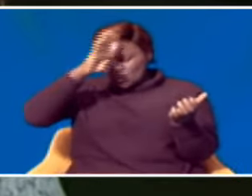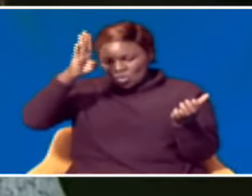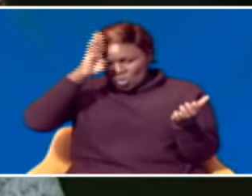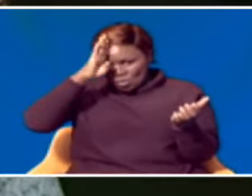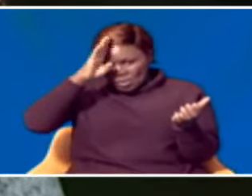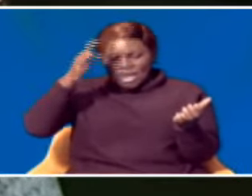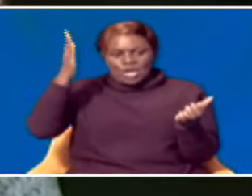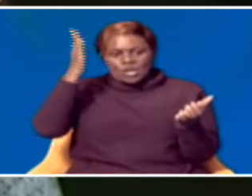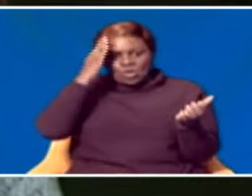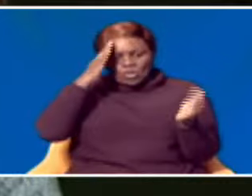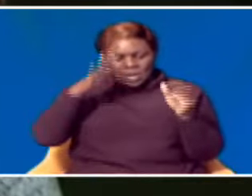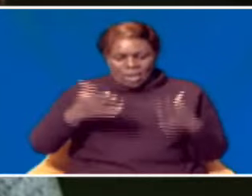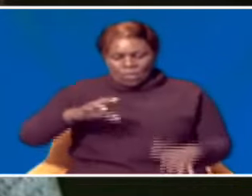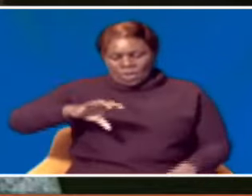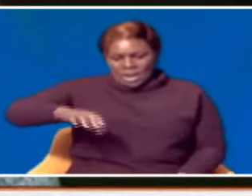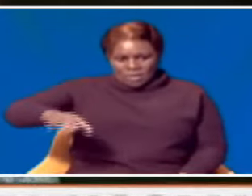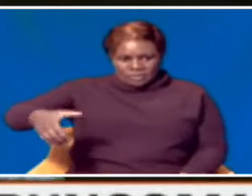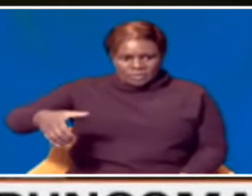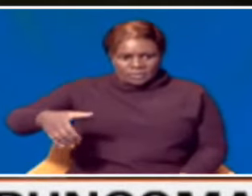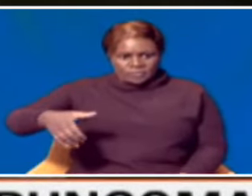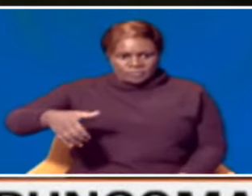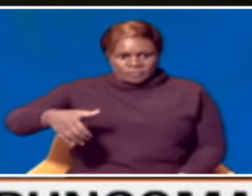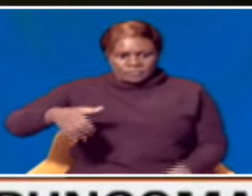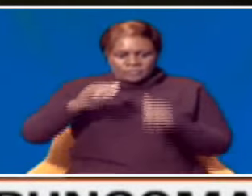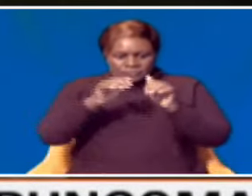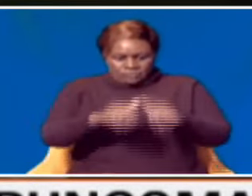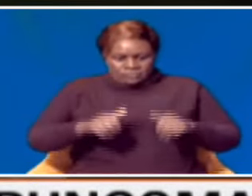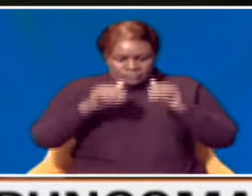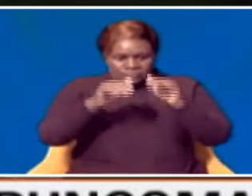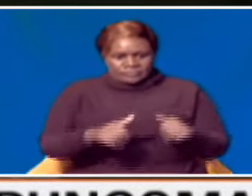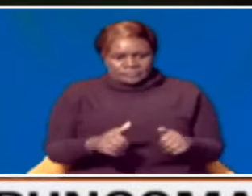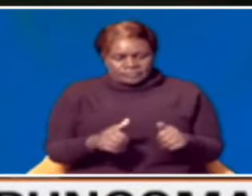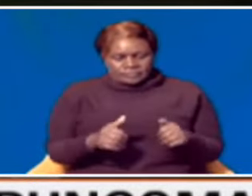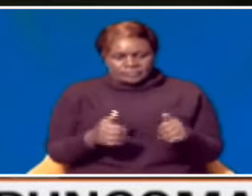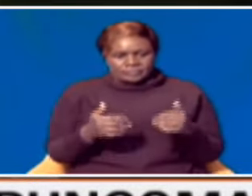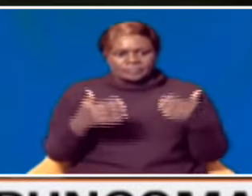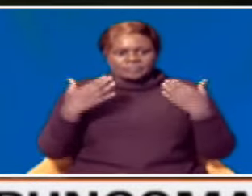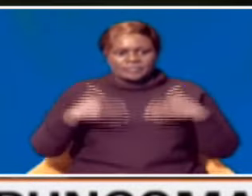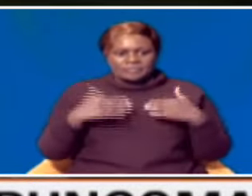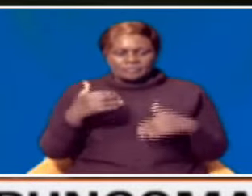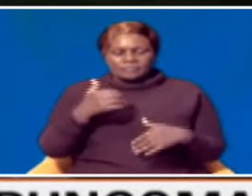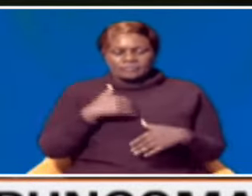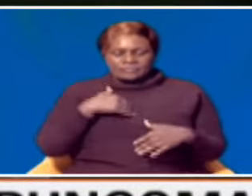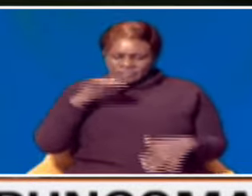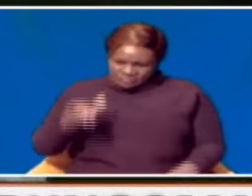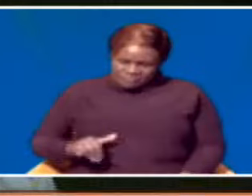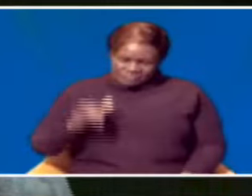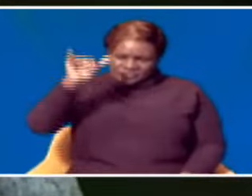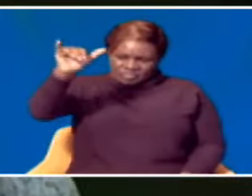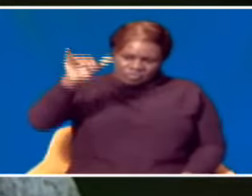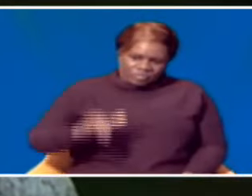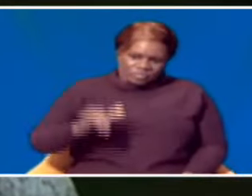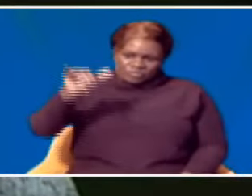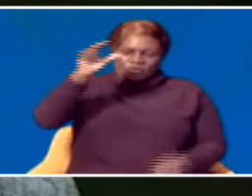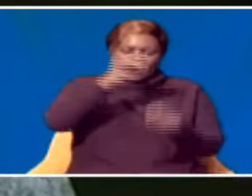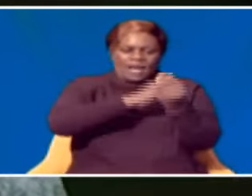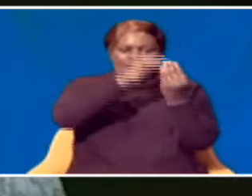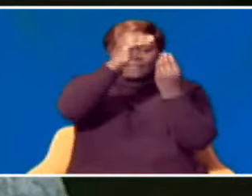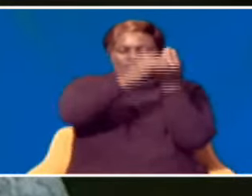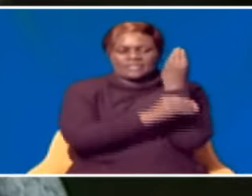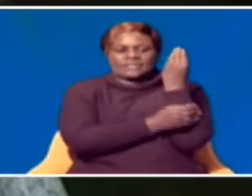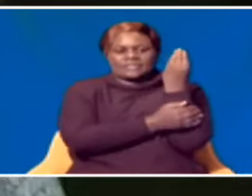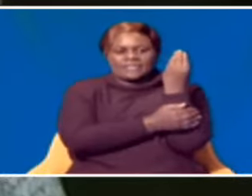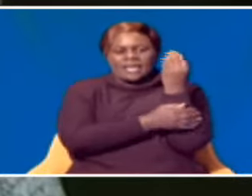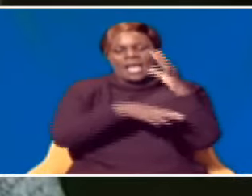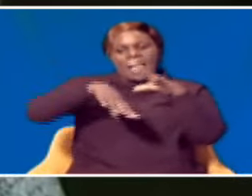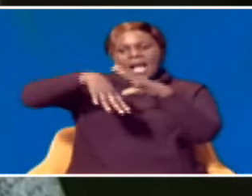sisi hujulikana kama kaunti ambayo tunafanya ukulima, kwa hivyo watu watakuwa wanapeleka mazao zao